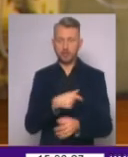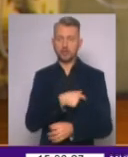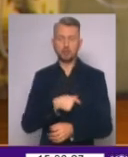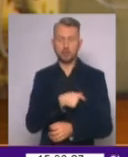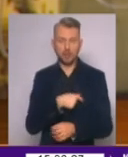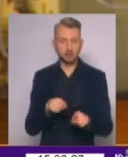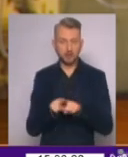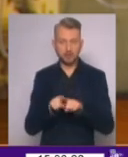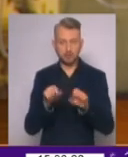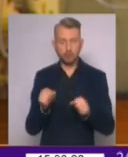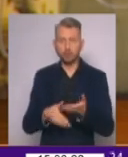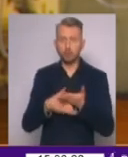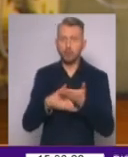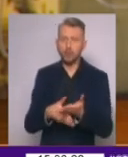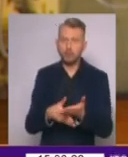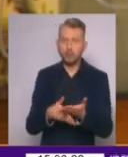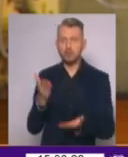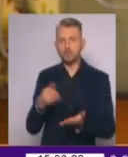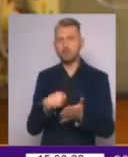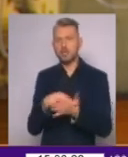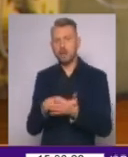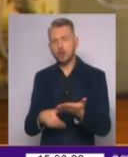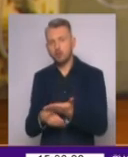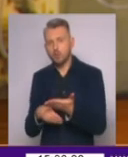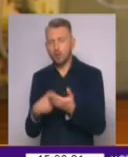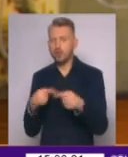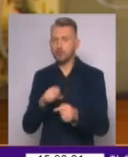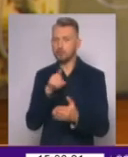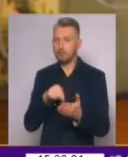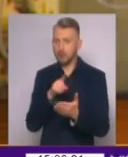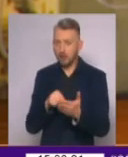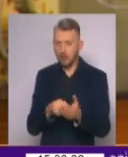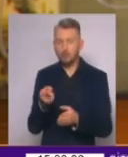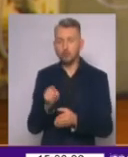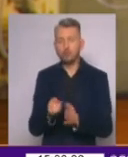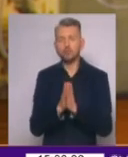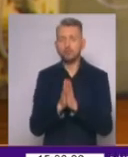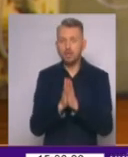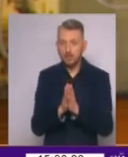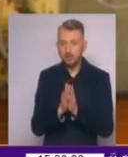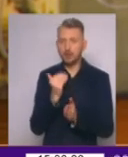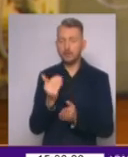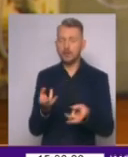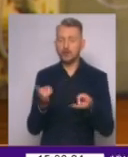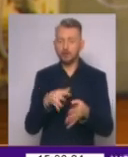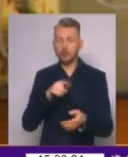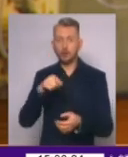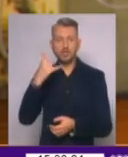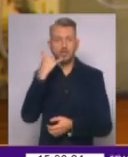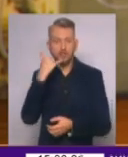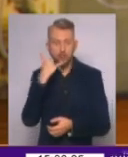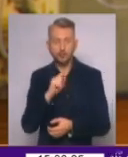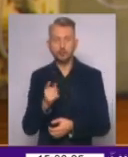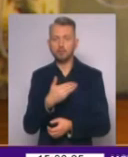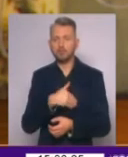само можуть допомогти, можливо, там матеріальну допомогу або іншими питаннями. Тому, будь ласка, ви залишіть номер телефону для того, щоб ми